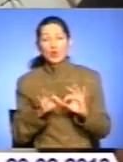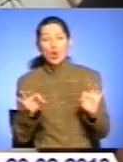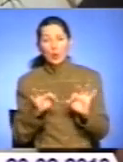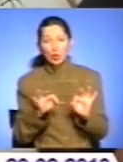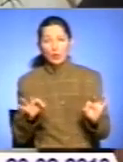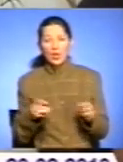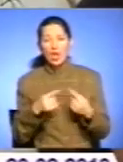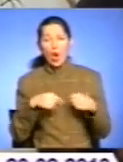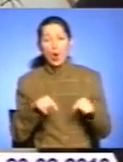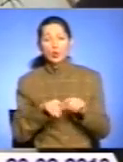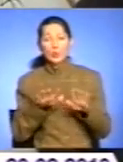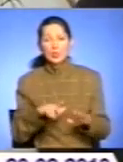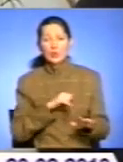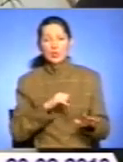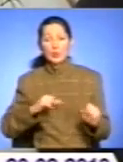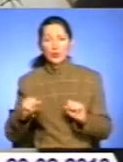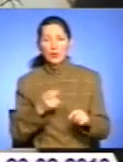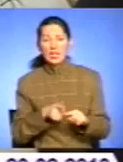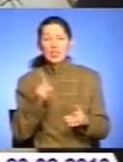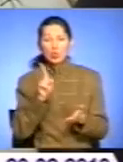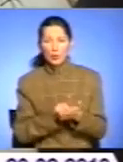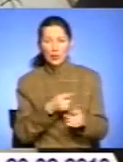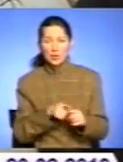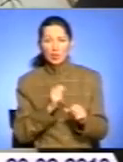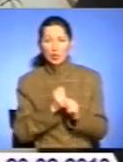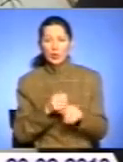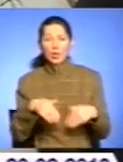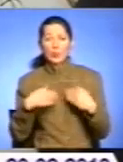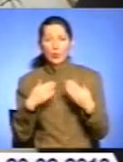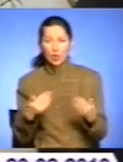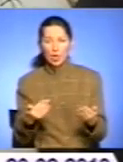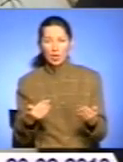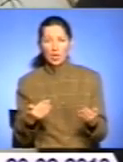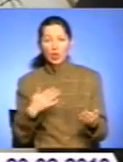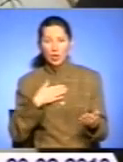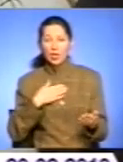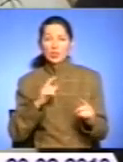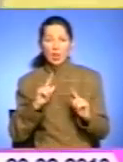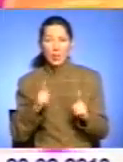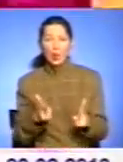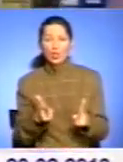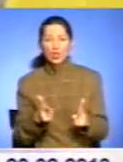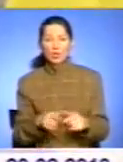органу місцевого самоврядування, який зобов'язаний це зробити і подати його до нас на погодження.